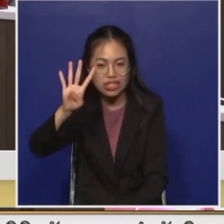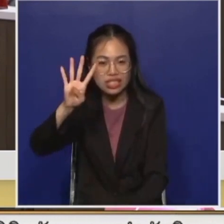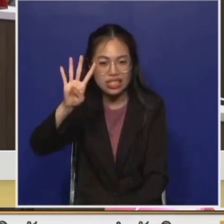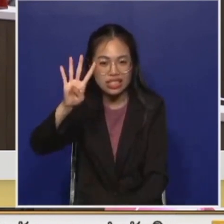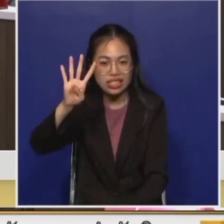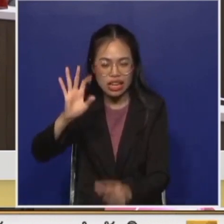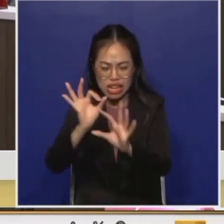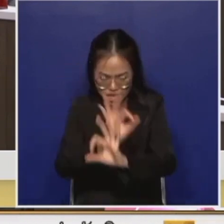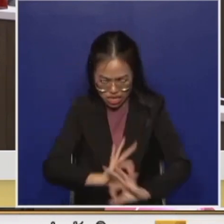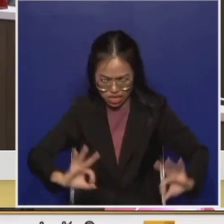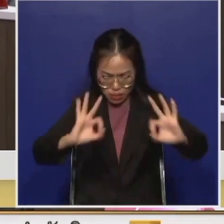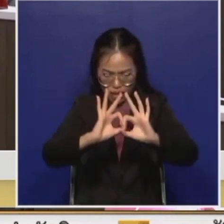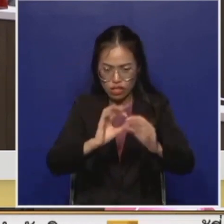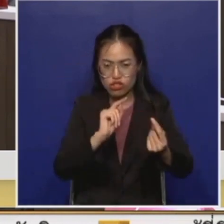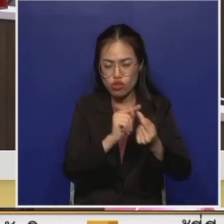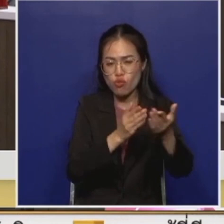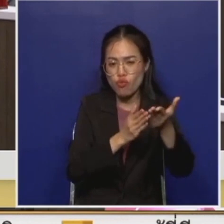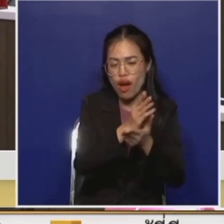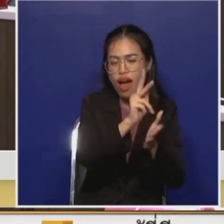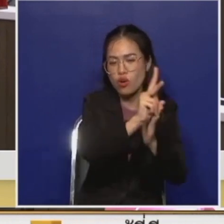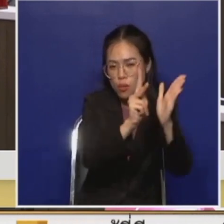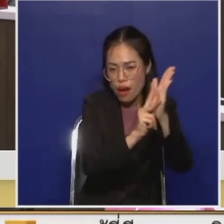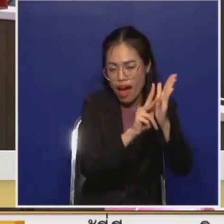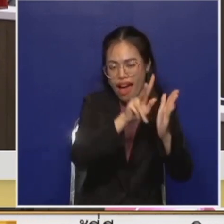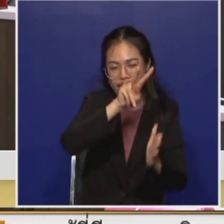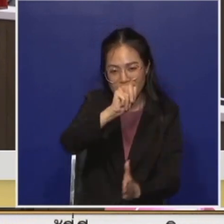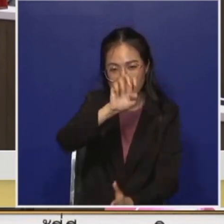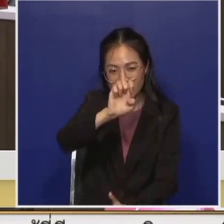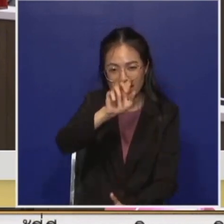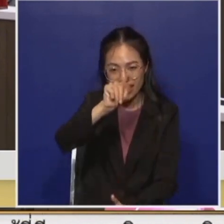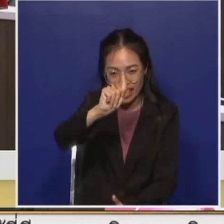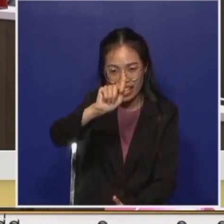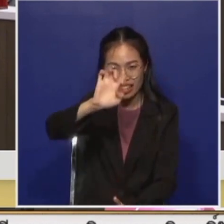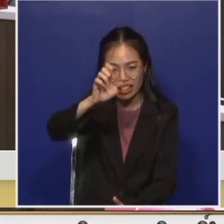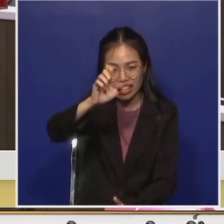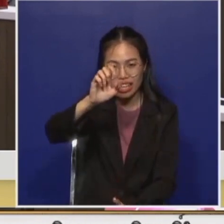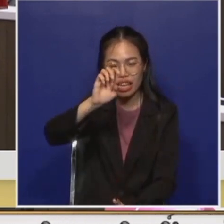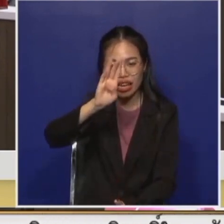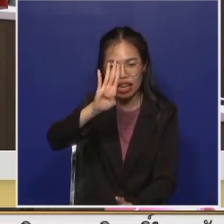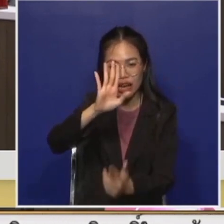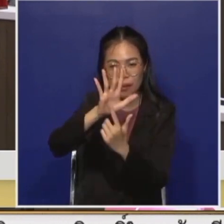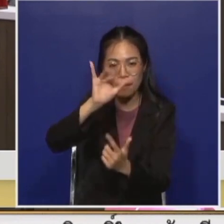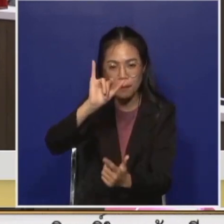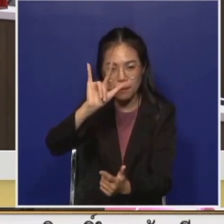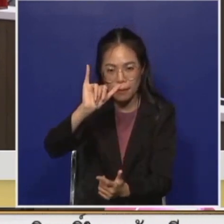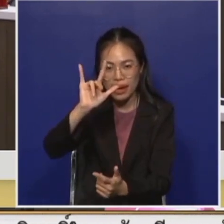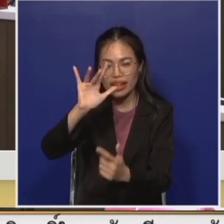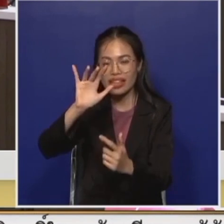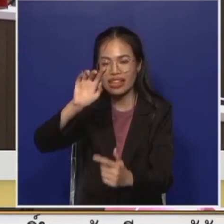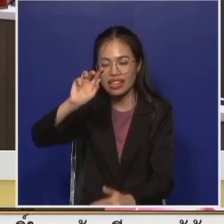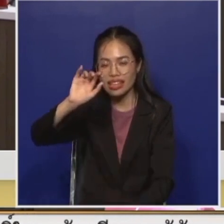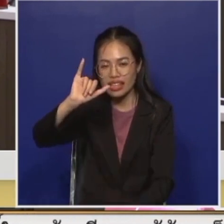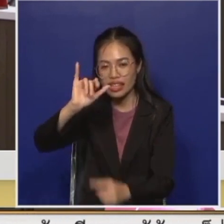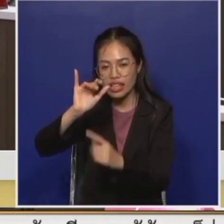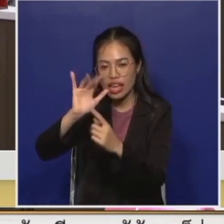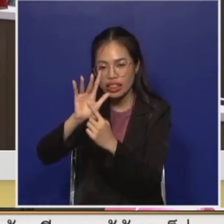ของฝ่ายนิติมัยัติในฐานะที่เป็นตัแทนของพน้ประชาชนฐานะผู้ที่ระรบมออำนาจอธิป